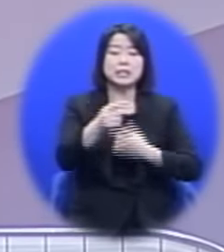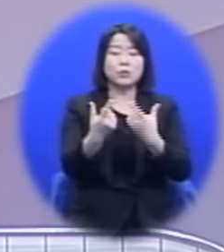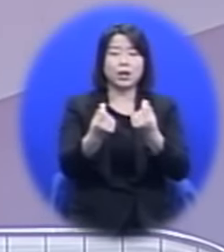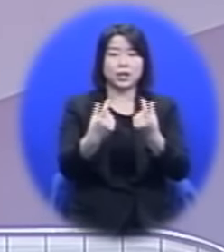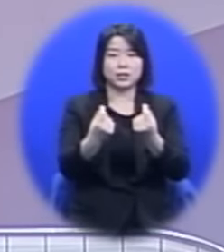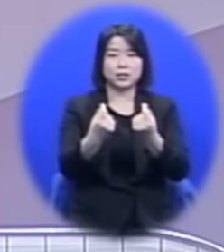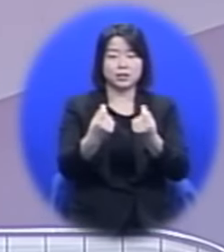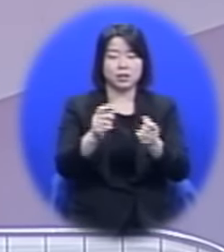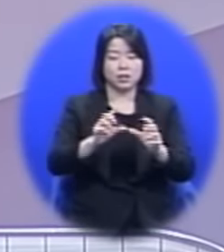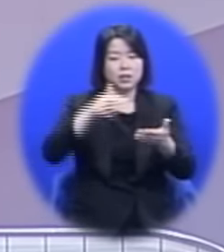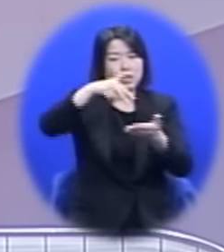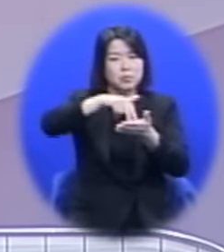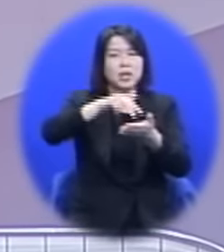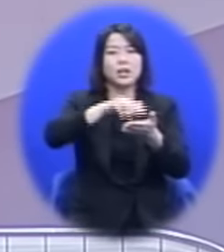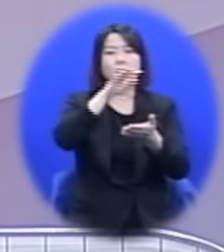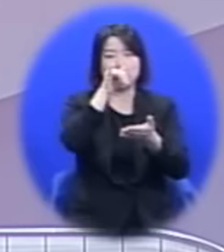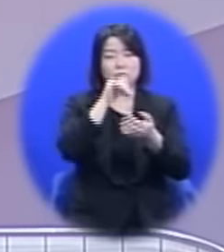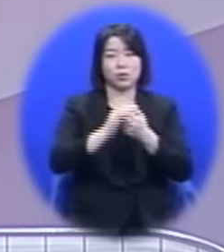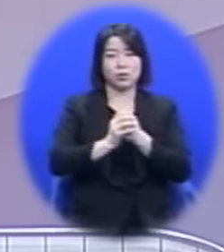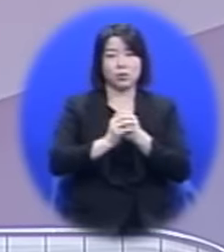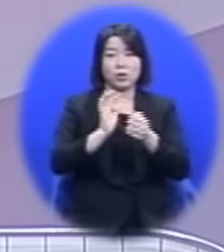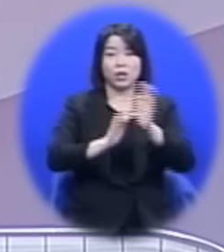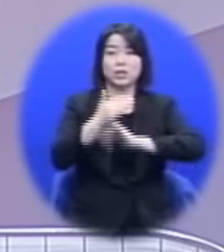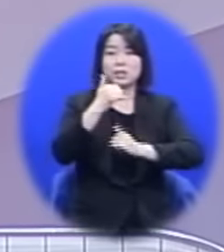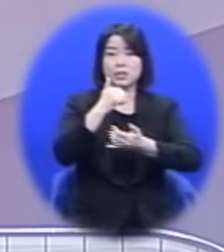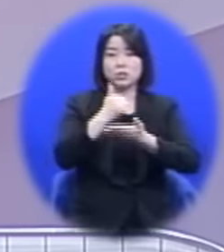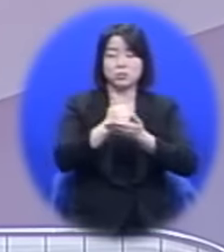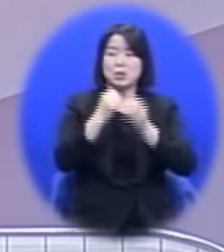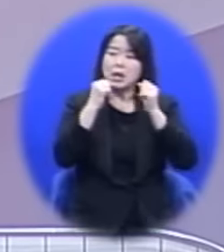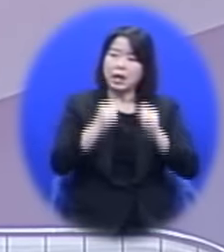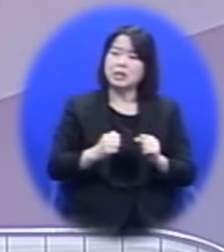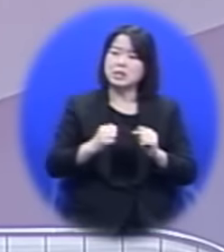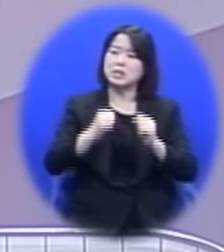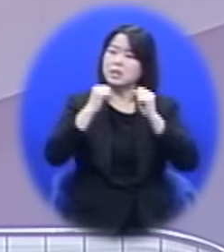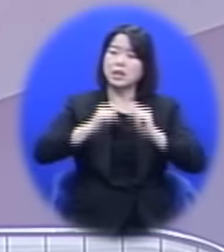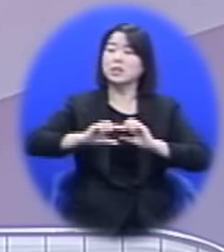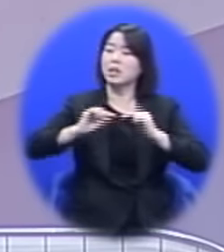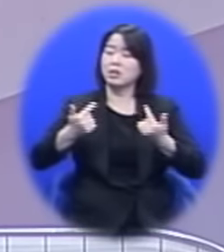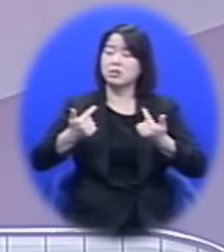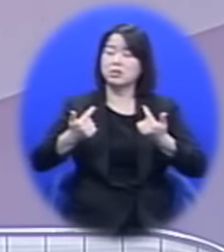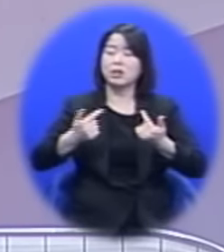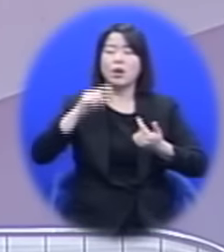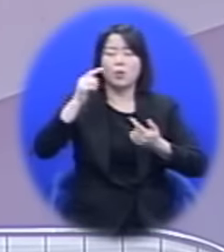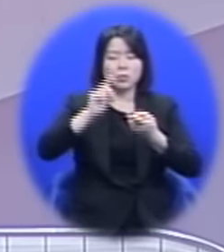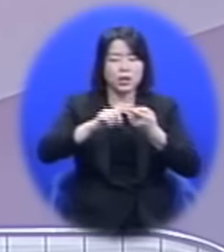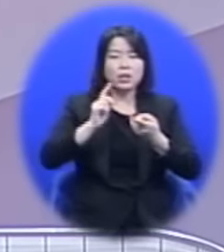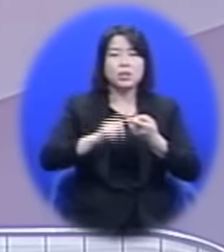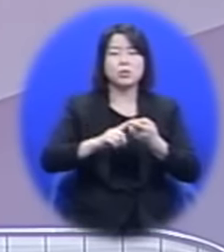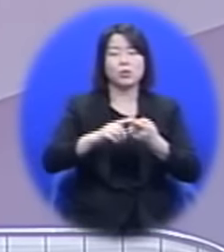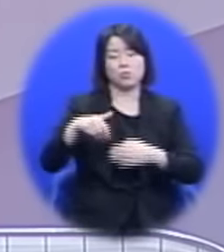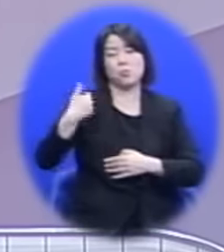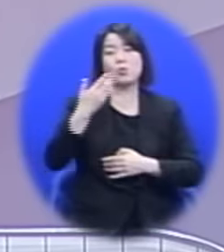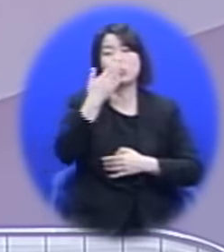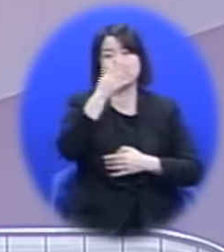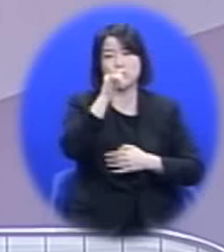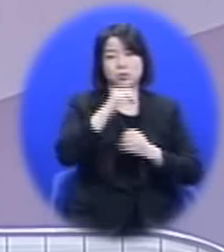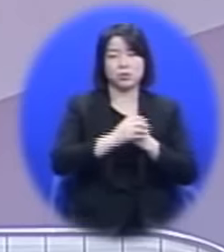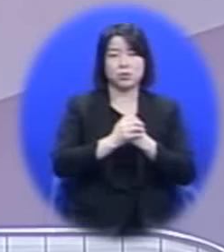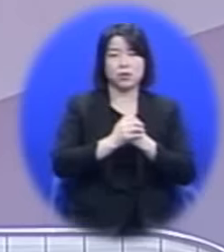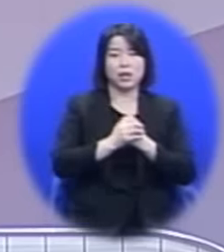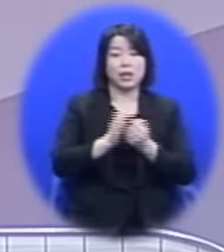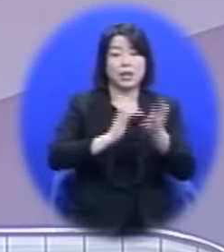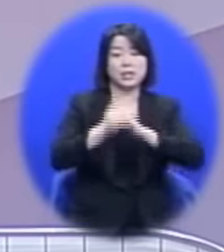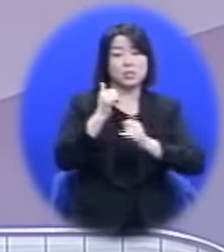빠져 있습니다. 예수님이 계신지 안 계신지조차도 모를 때가 많습니다. 주님이 이렇게 하라 저렇게